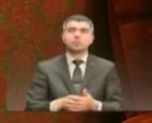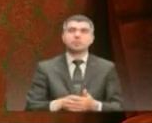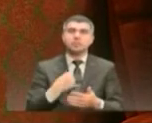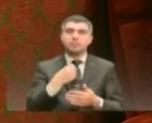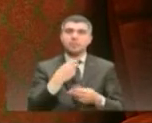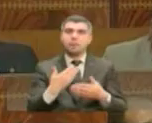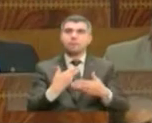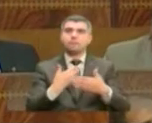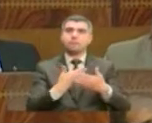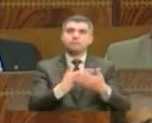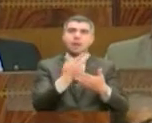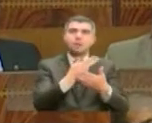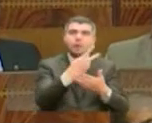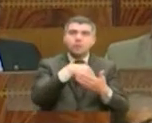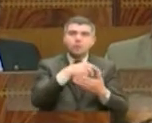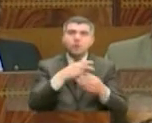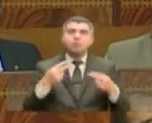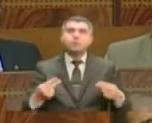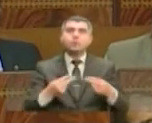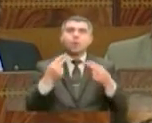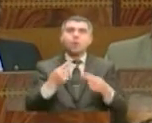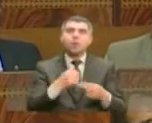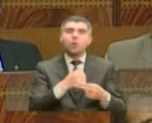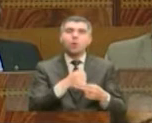المغرب على الاسواق الخارجيه وخصوصا اسيا